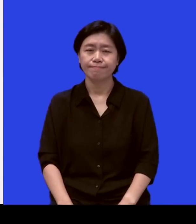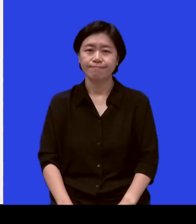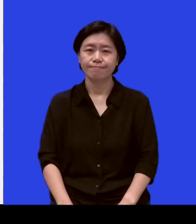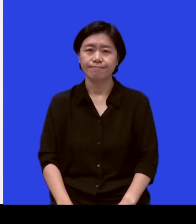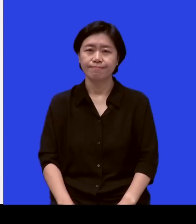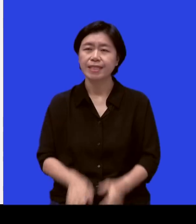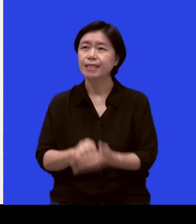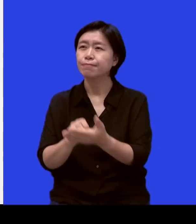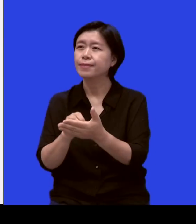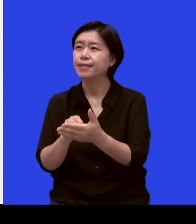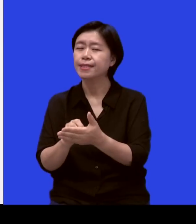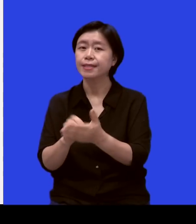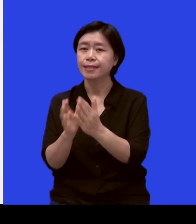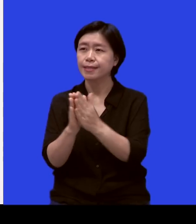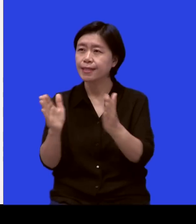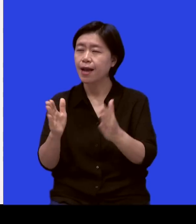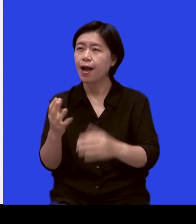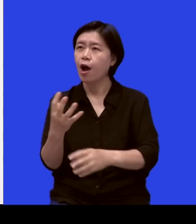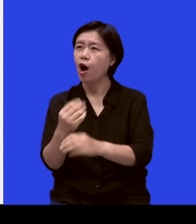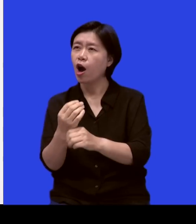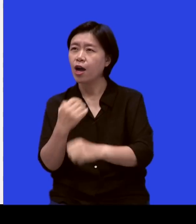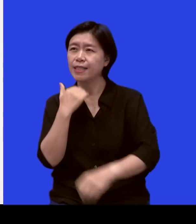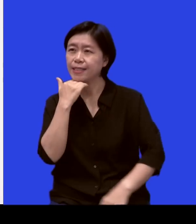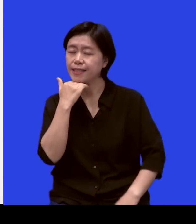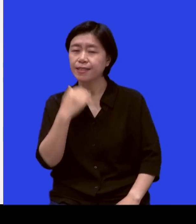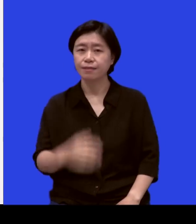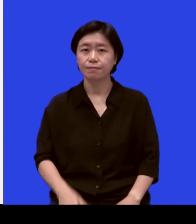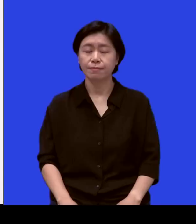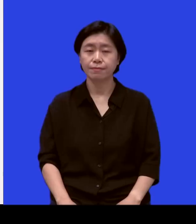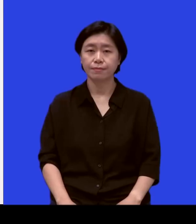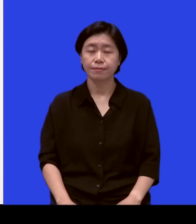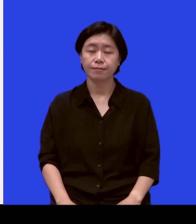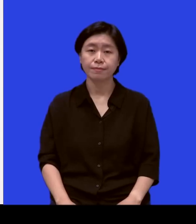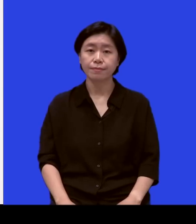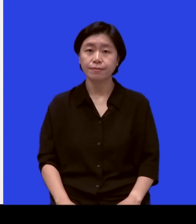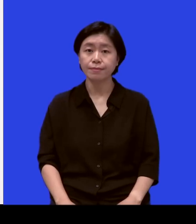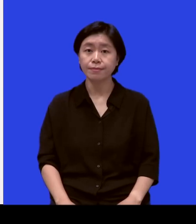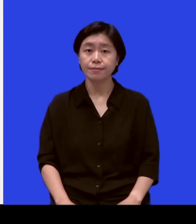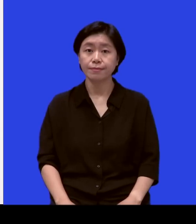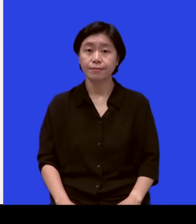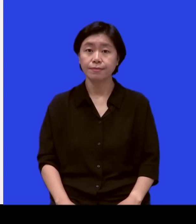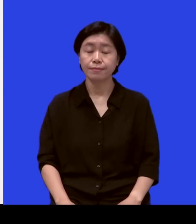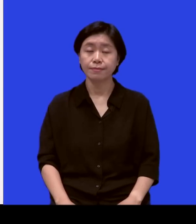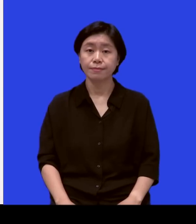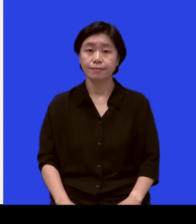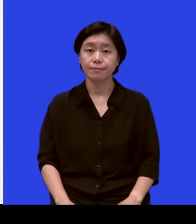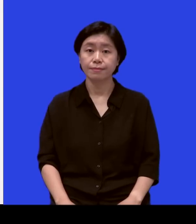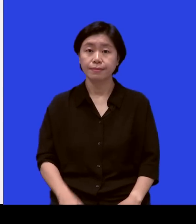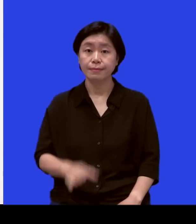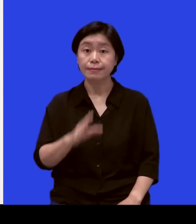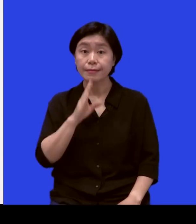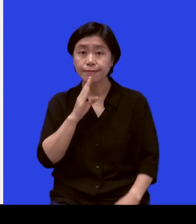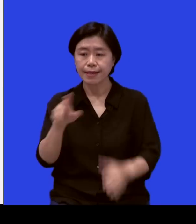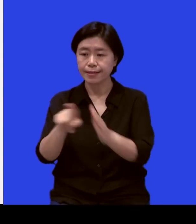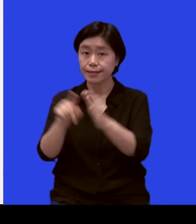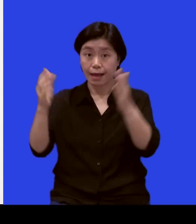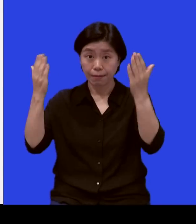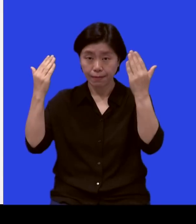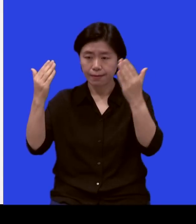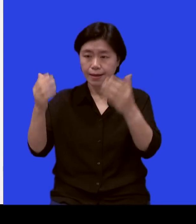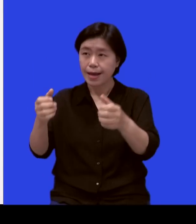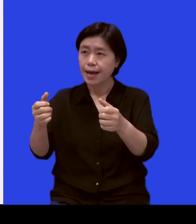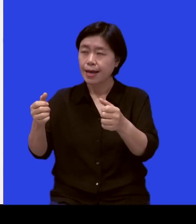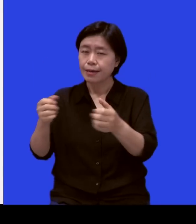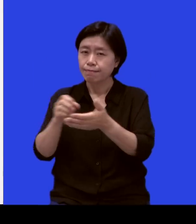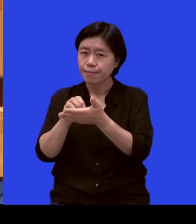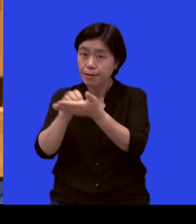기다렸어요. 네. 그게 고등학교 3학년 여름이었는데. 그러니까 뭐 그렇게 희망에 부풀어 가지고 그날